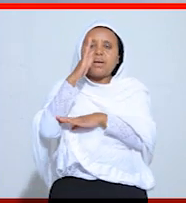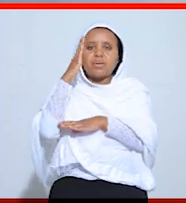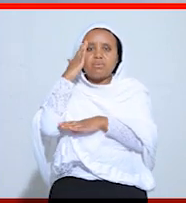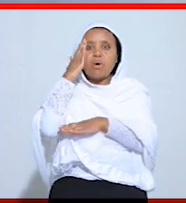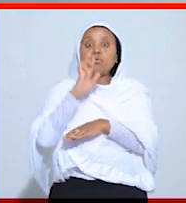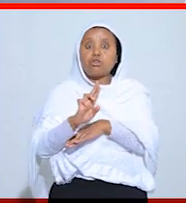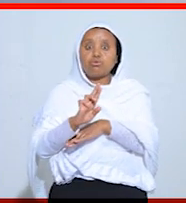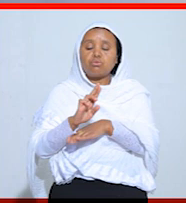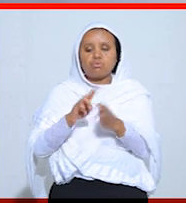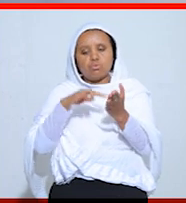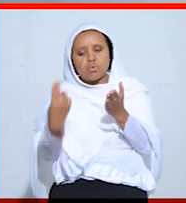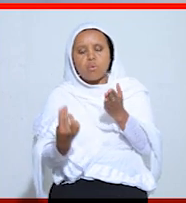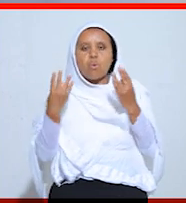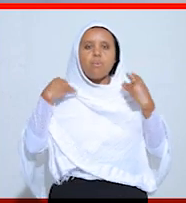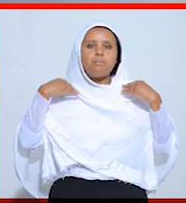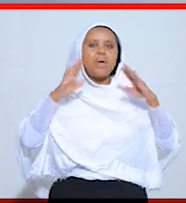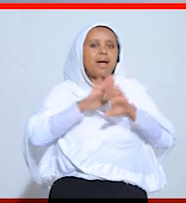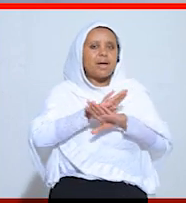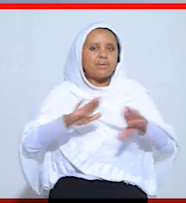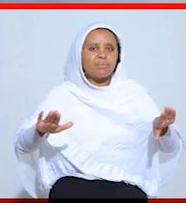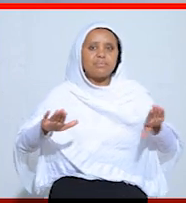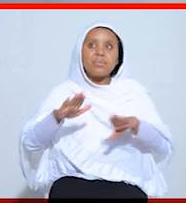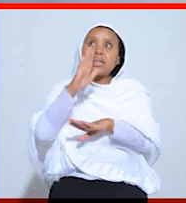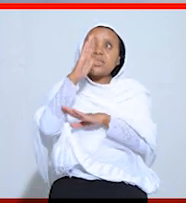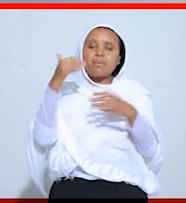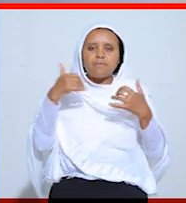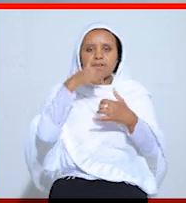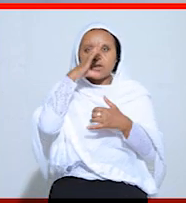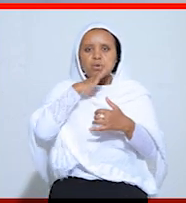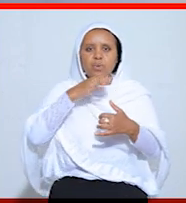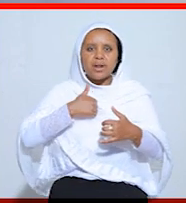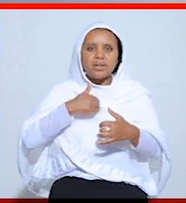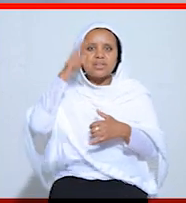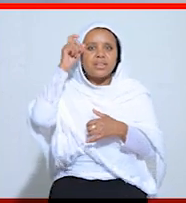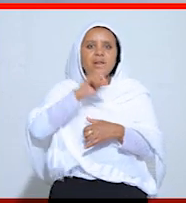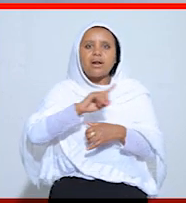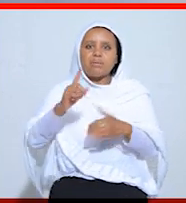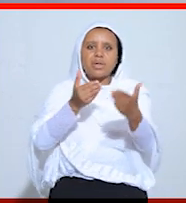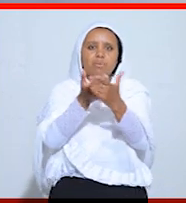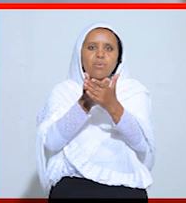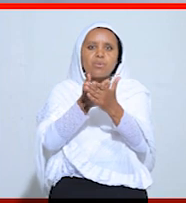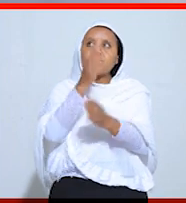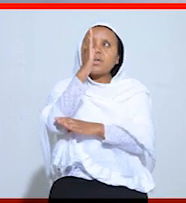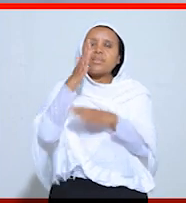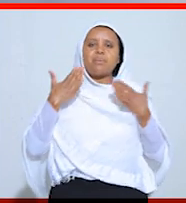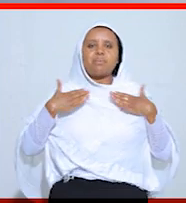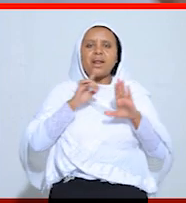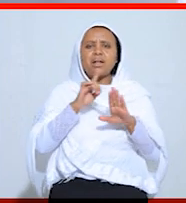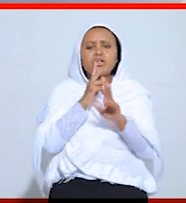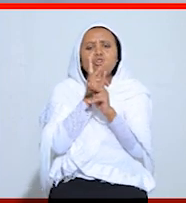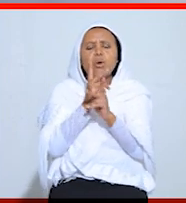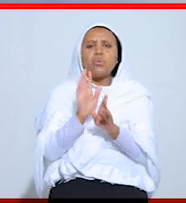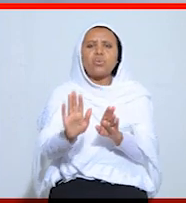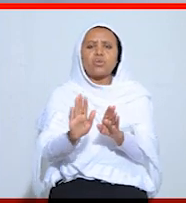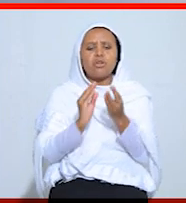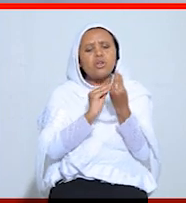ናቸው። የወደቀው መልአክ አይደለም። እግዚአብሔርን የሚፈራ ሰው ካለ ሰይጣን አይደለም የሚቀርበው፣ የእግዚአብሔር መላእክት